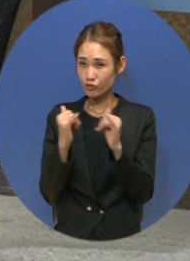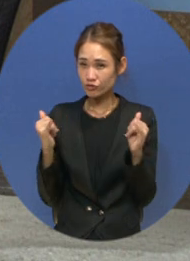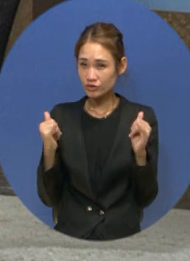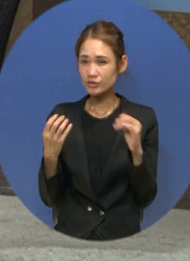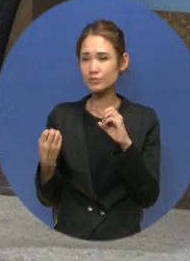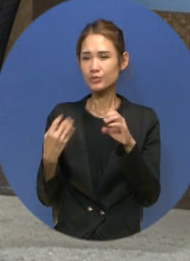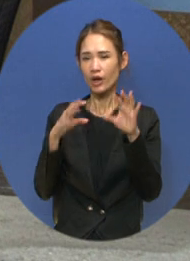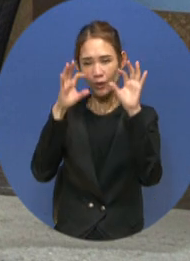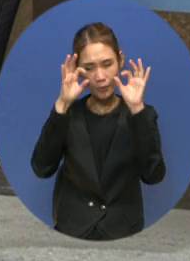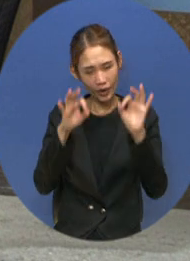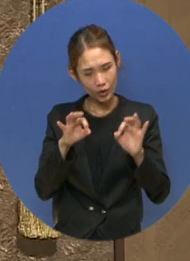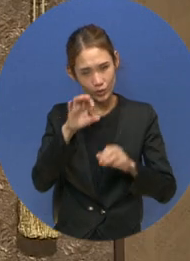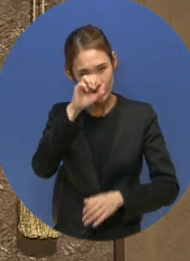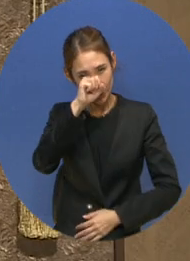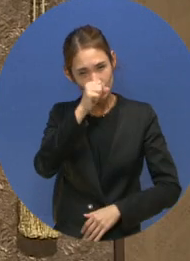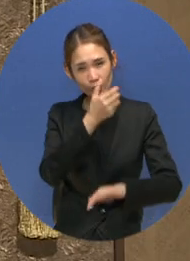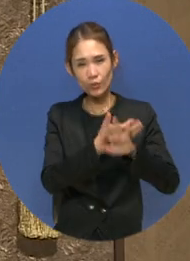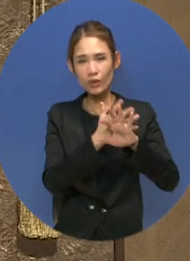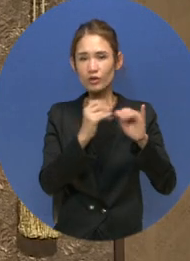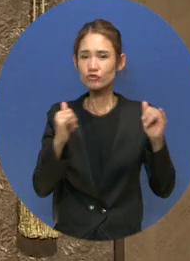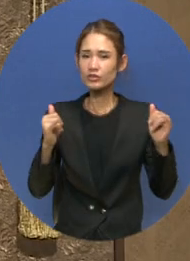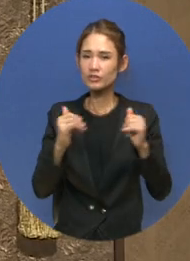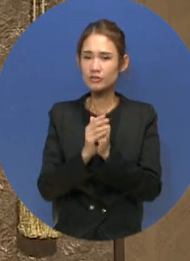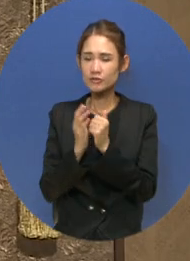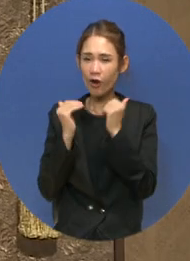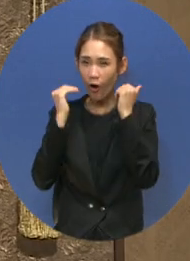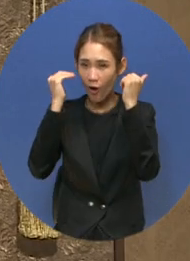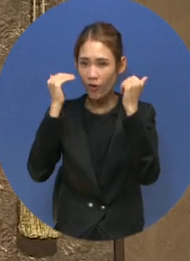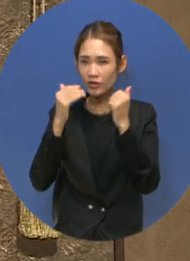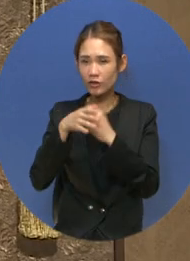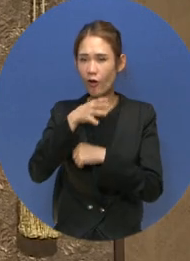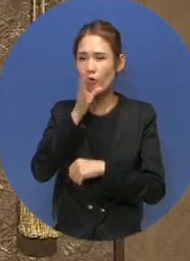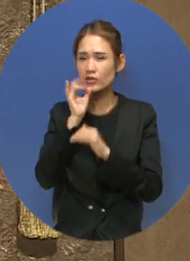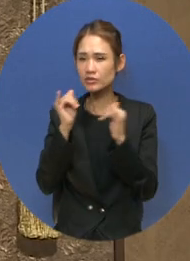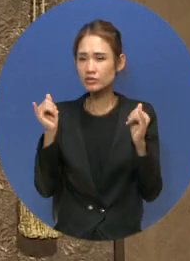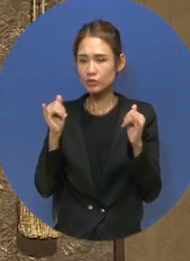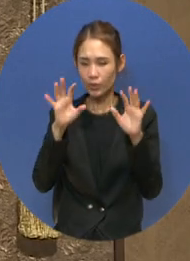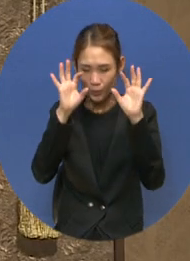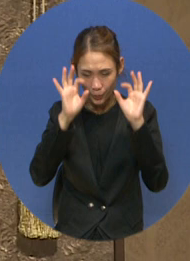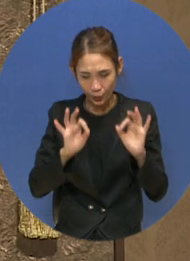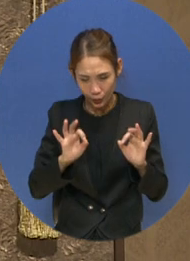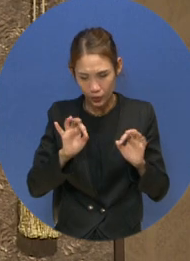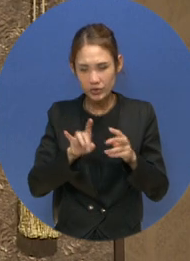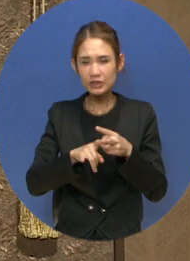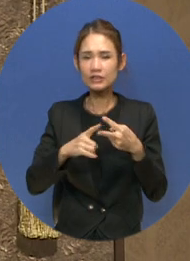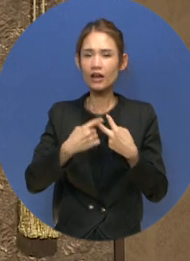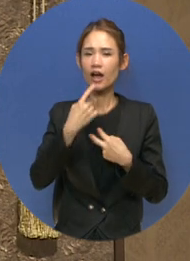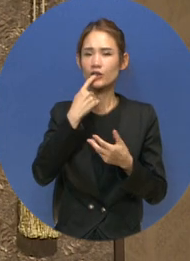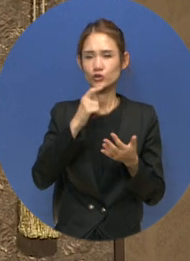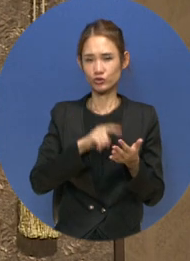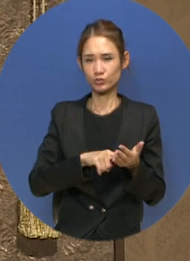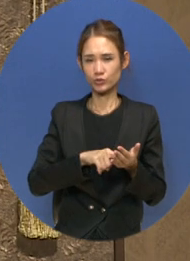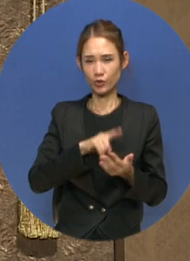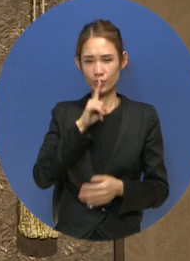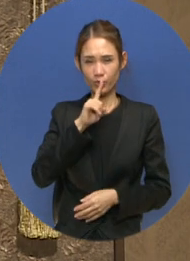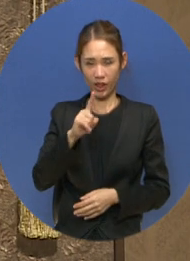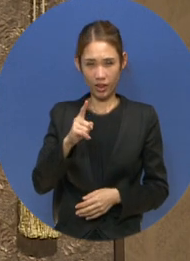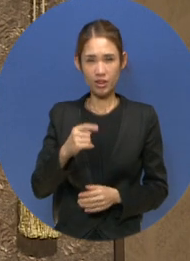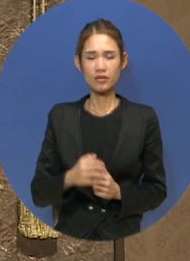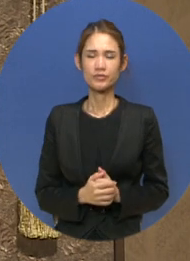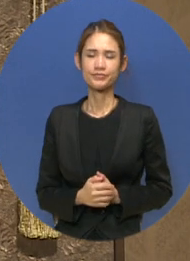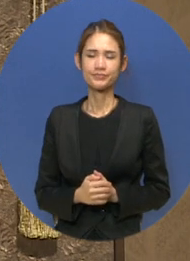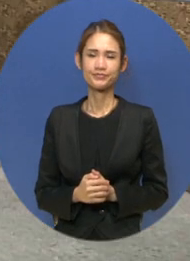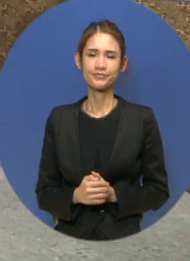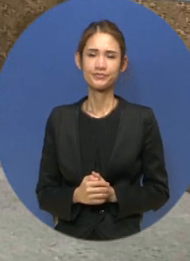뭐 외국인들이나 아니면 그 어르신들 어르신들도 굉장히 이해하는 데 도움이 되었다라고 말씀을